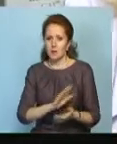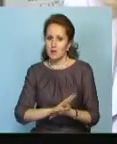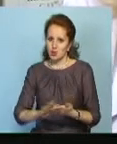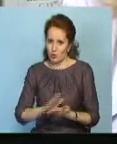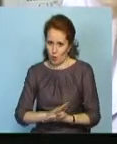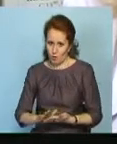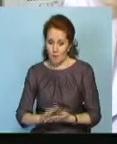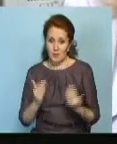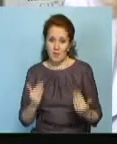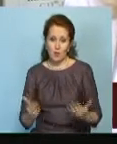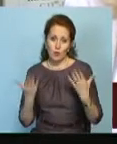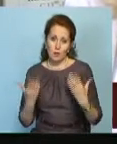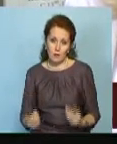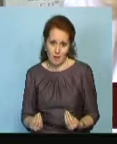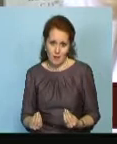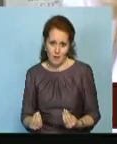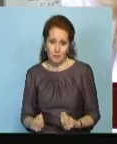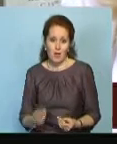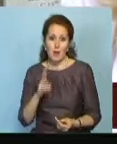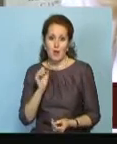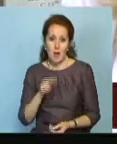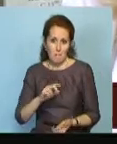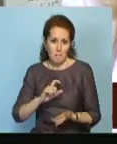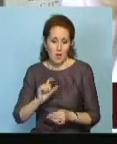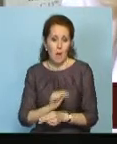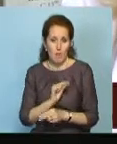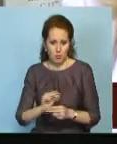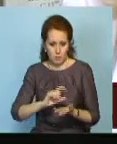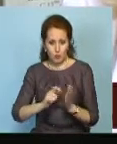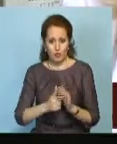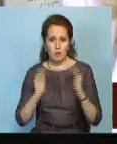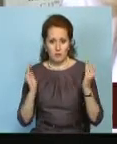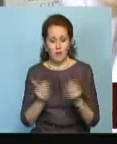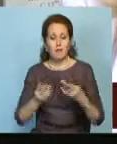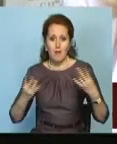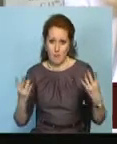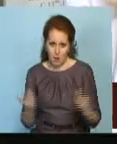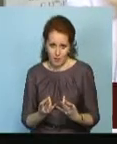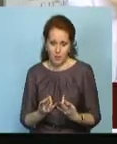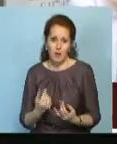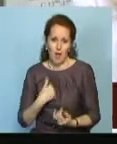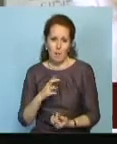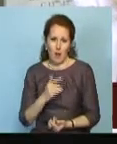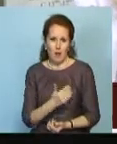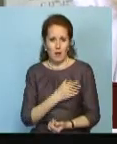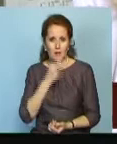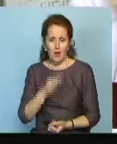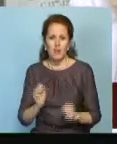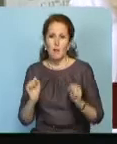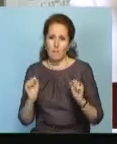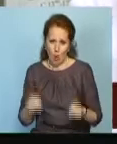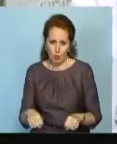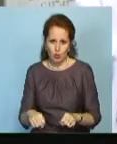На сегодняшний день капитальный ремонт необходим. В данной ситуации, я бы хотела сказать, можно обойтись